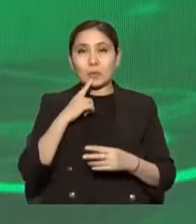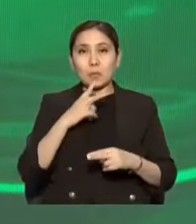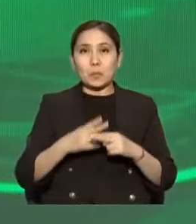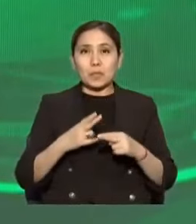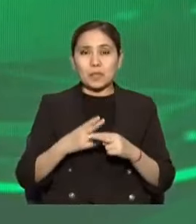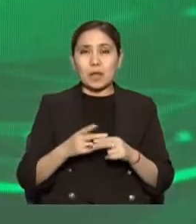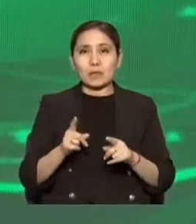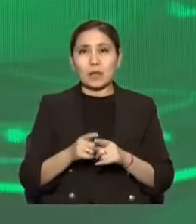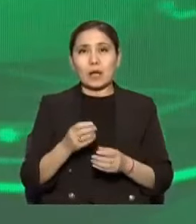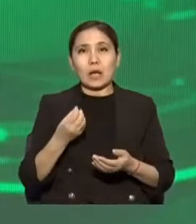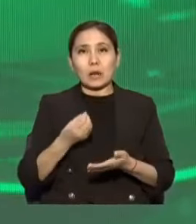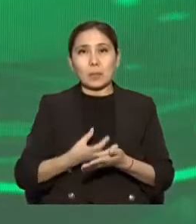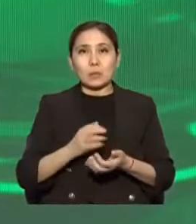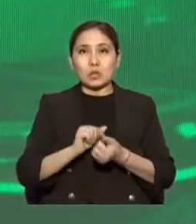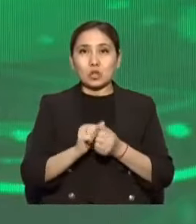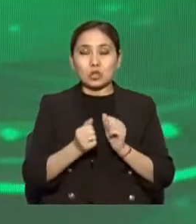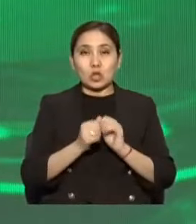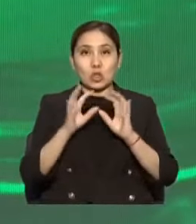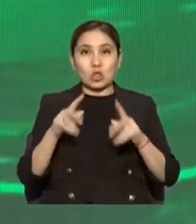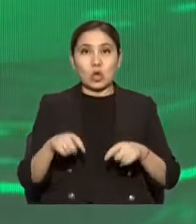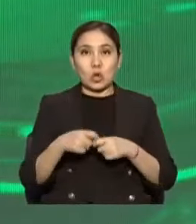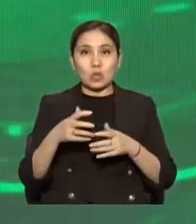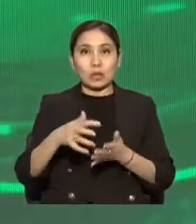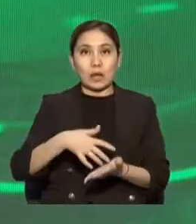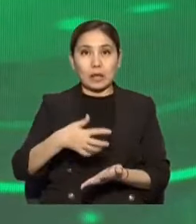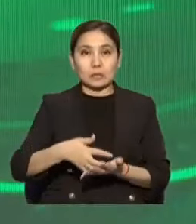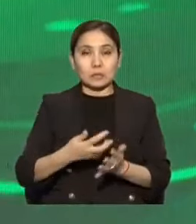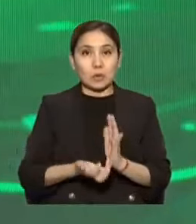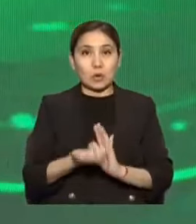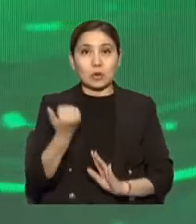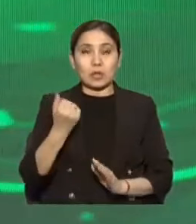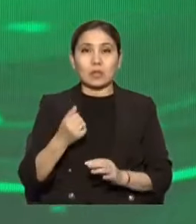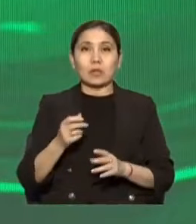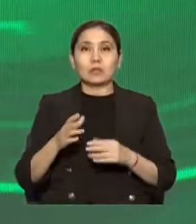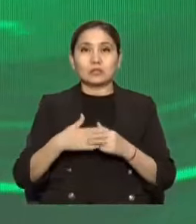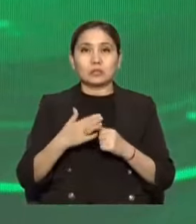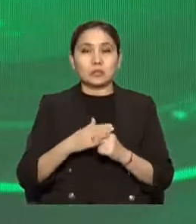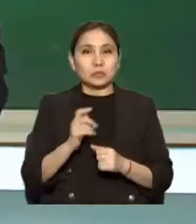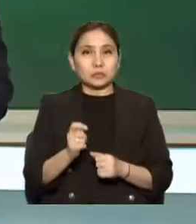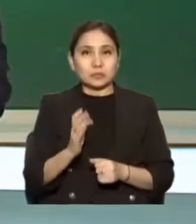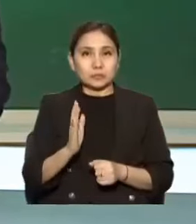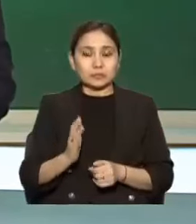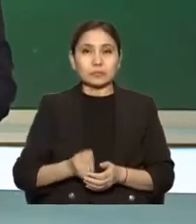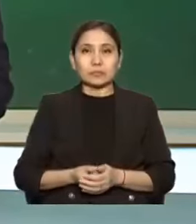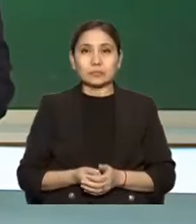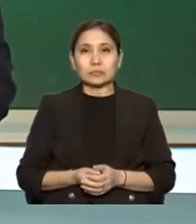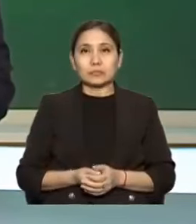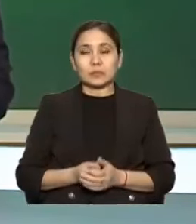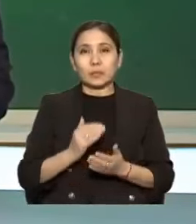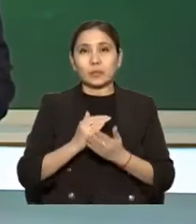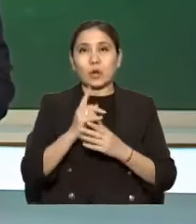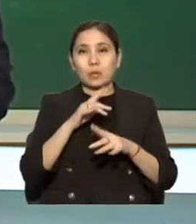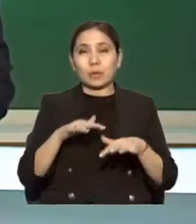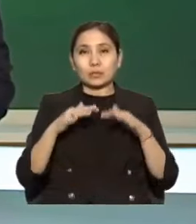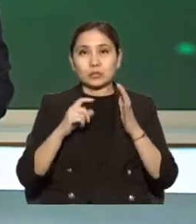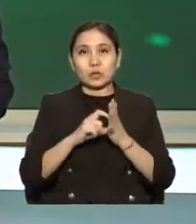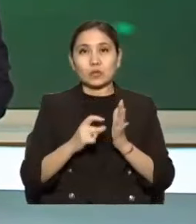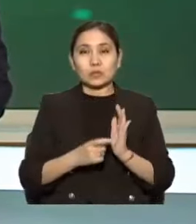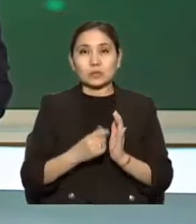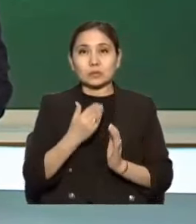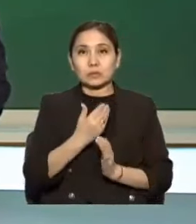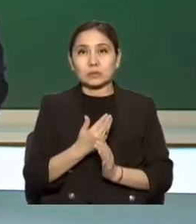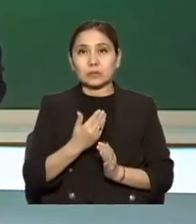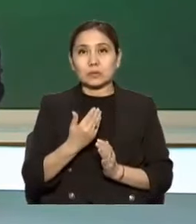va qimmatbaho toshlarni noqonuniy qazib olganlik uchun jinoiy javobgarlik belgilanmoqda. Oliy Majlis Qonunchilik